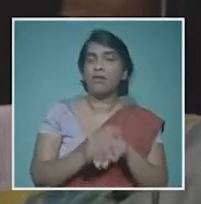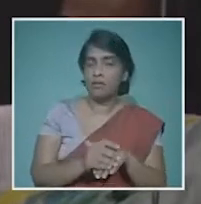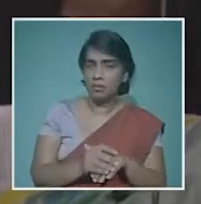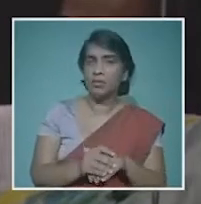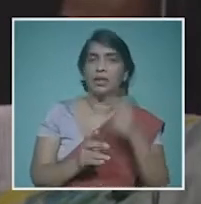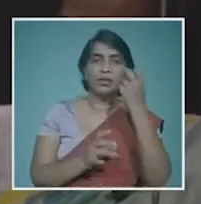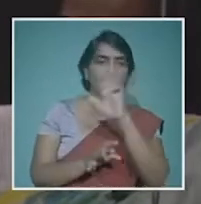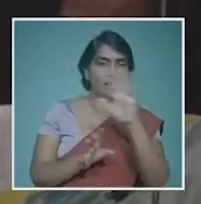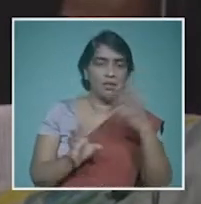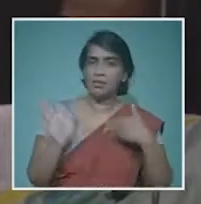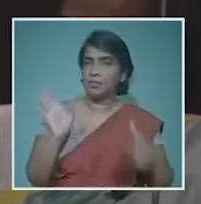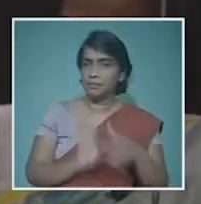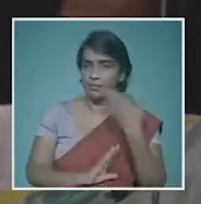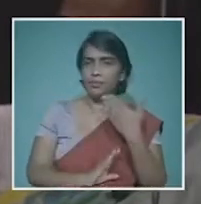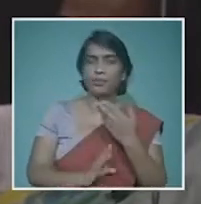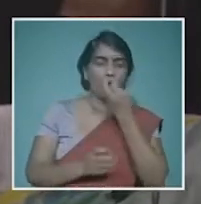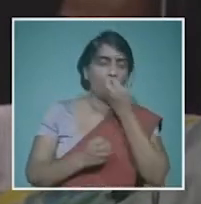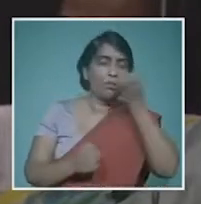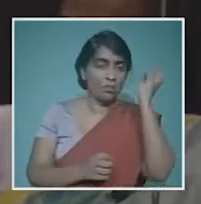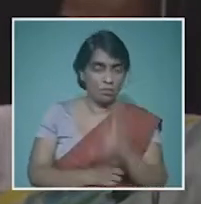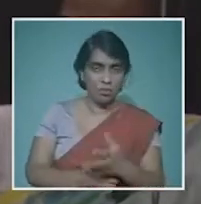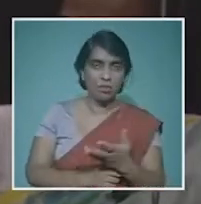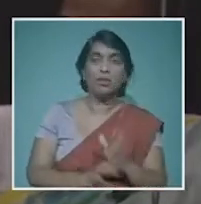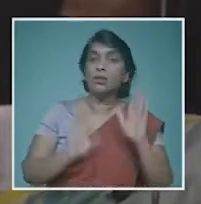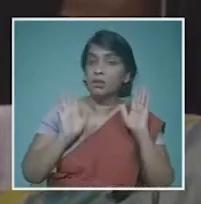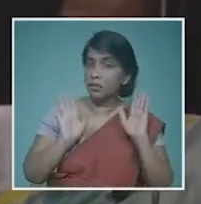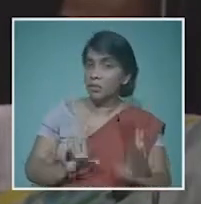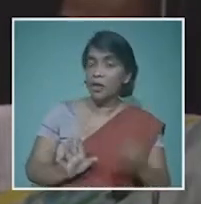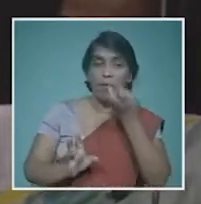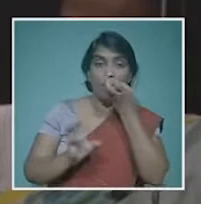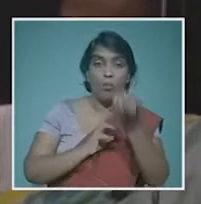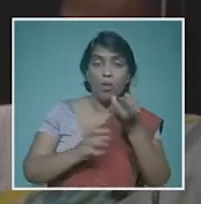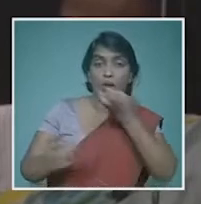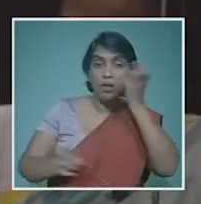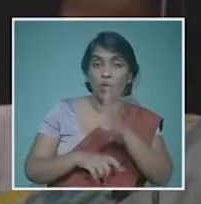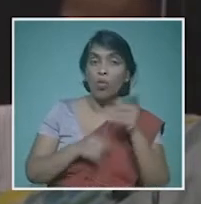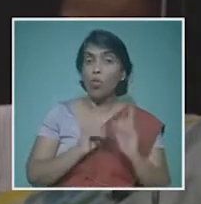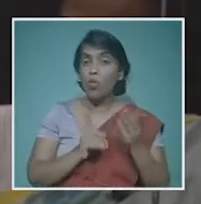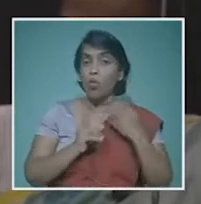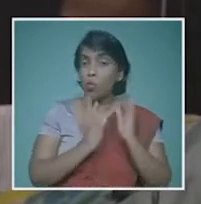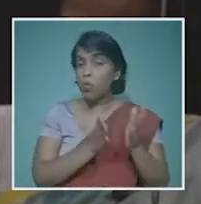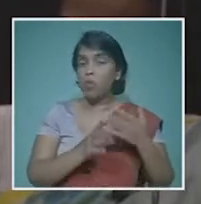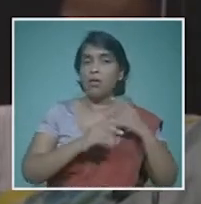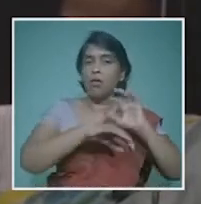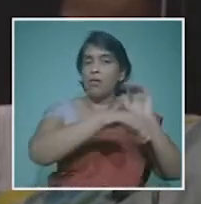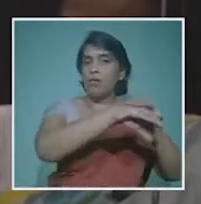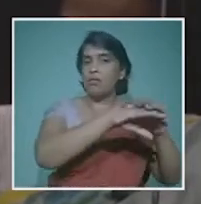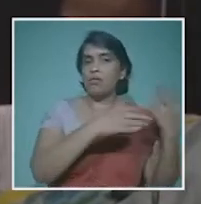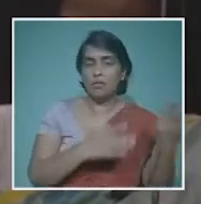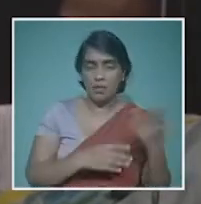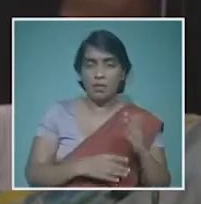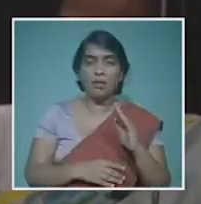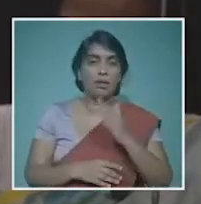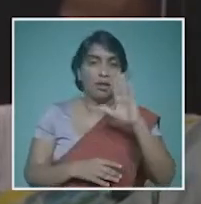ආයෙමත් 2019 ගියා. බෝම්බයක් ගැව්වා. හැබැයි බෝම්බේ තාම කවුද කියලා මූලාශ්‍ර හොයාගන්න බෑ. බණ්ඩාරනායක